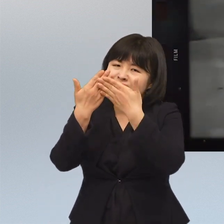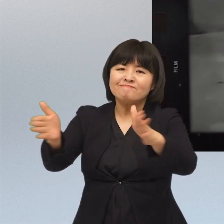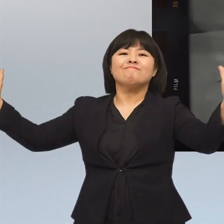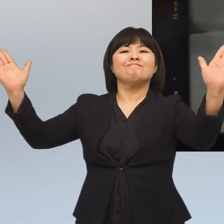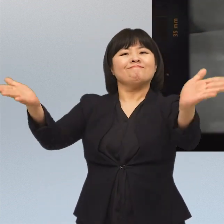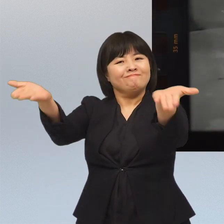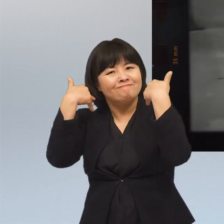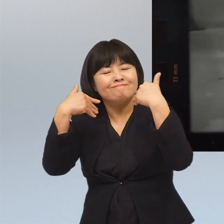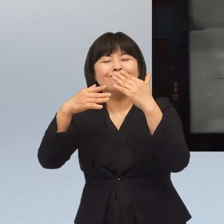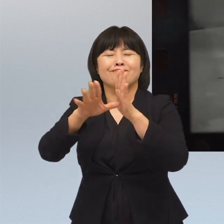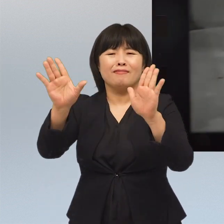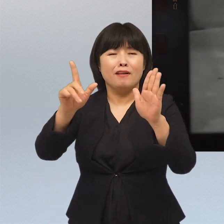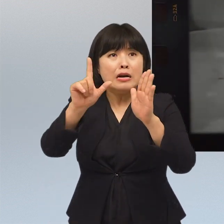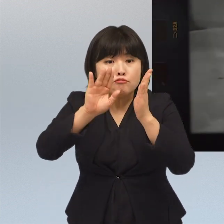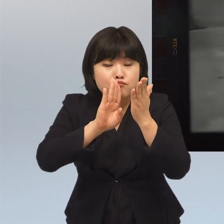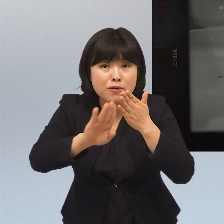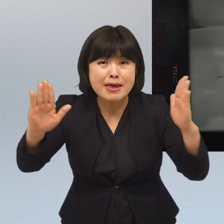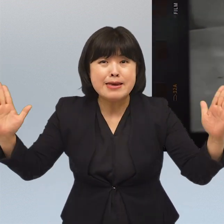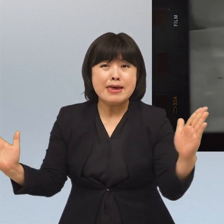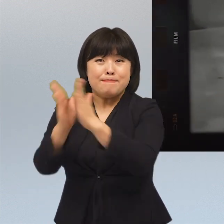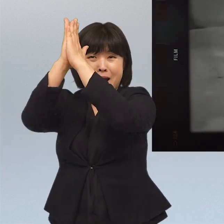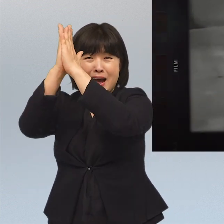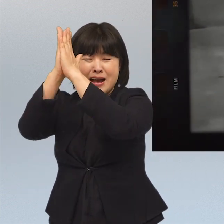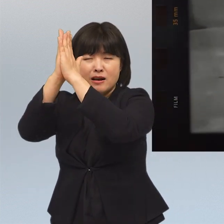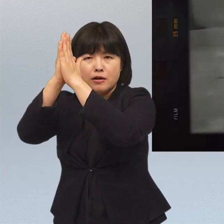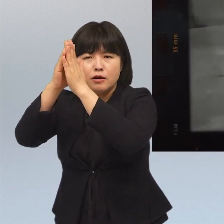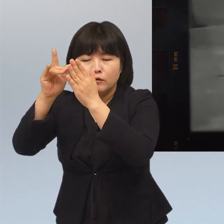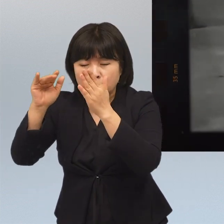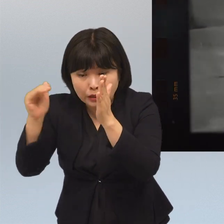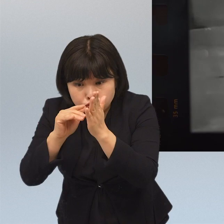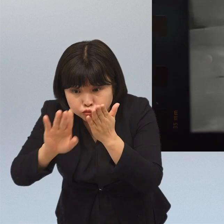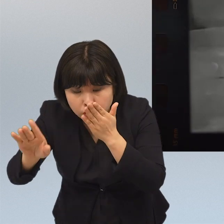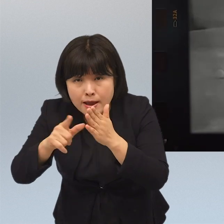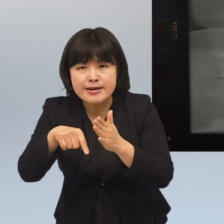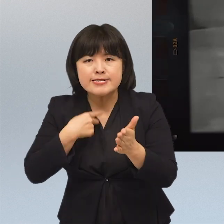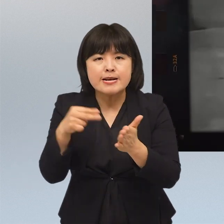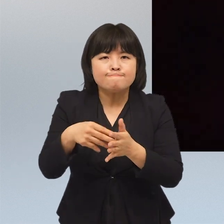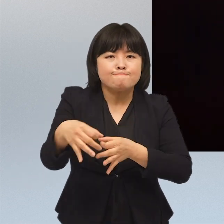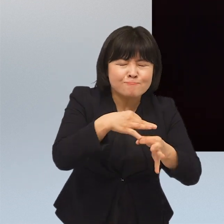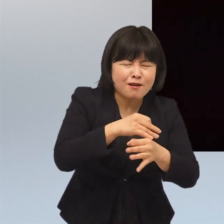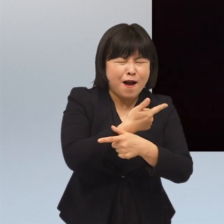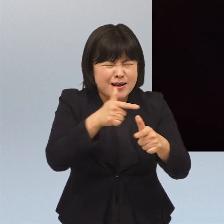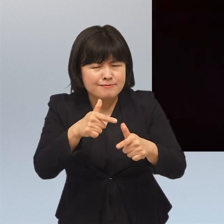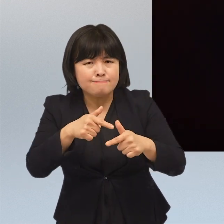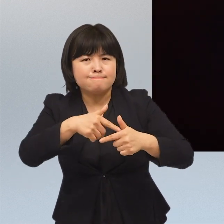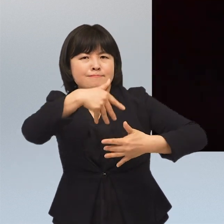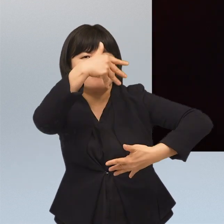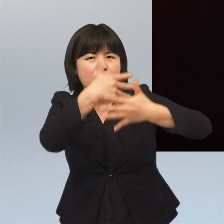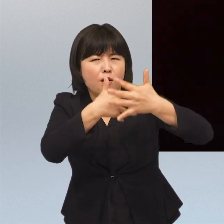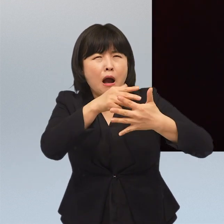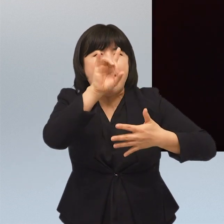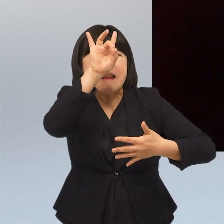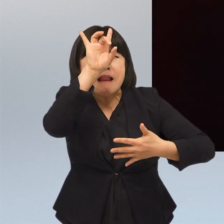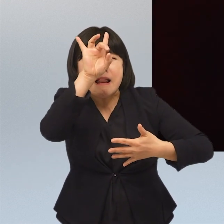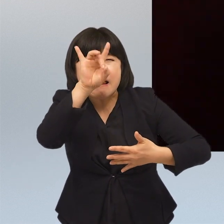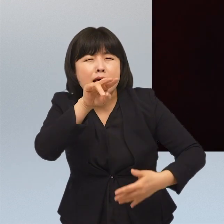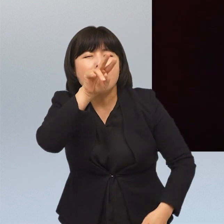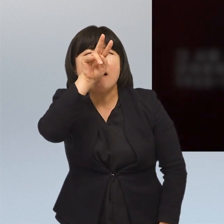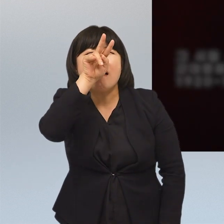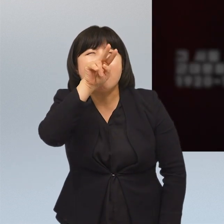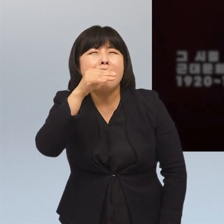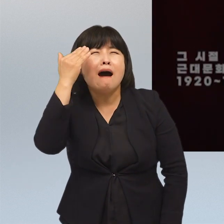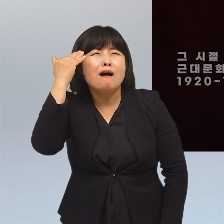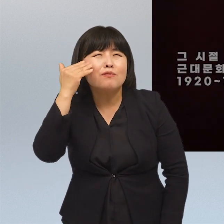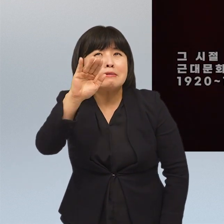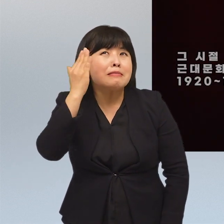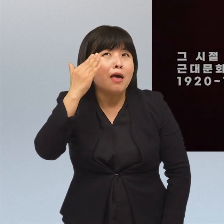개화기에서부터 해방 이후 자립경제와 경제발전 계획을 시작하던 60년대까지 그 시절 시네마를 통해